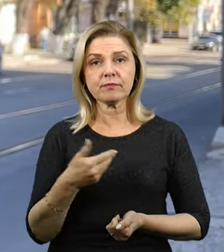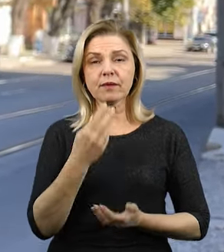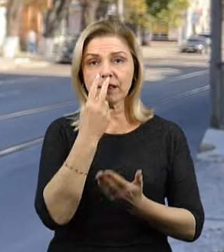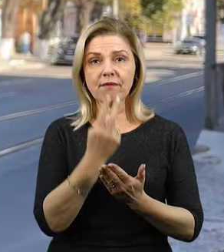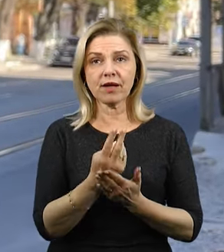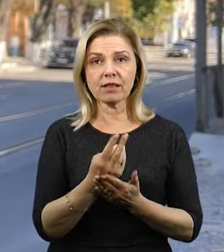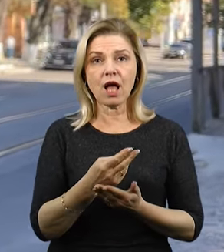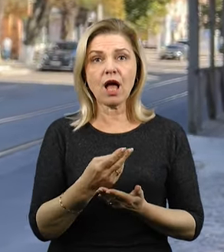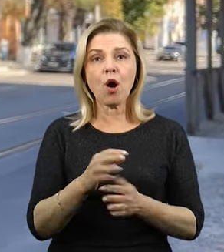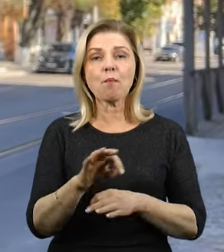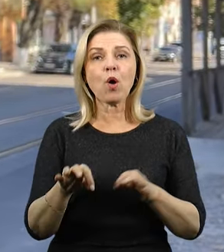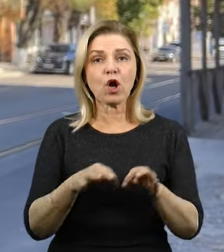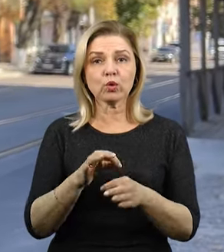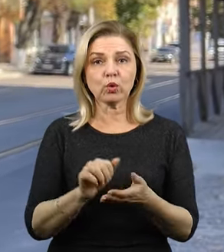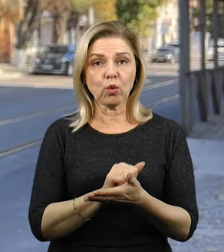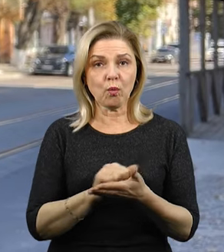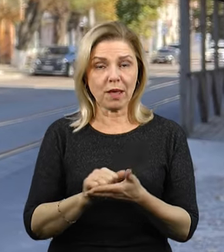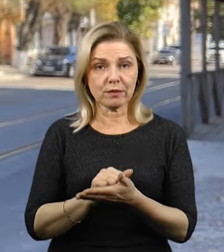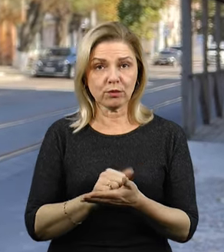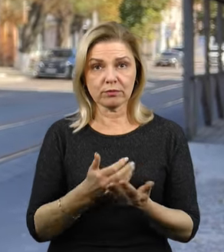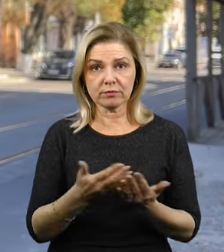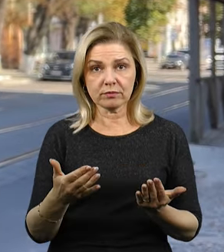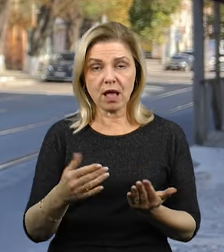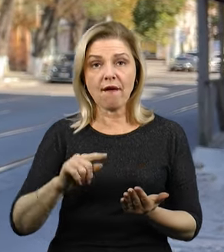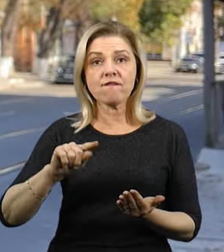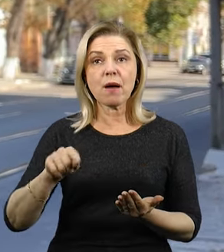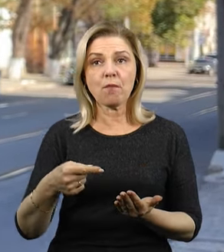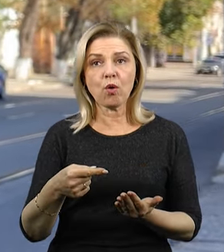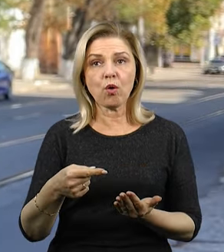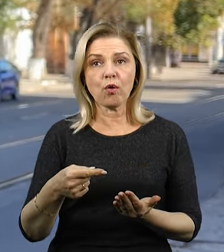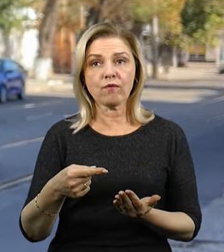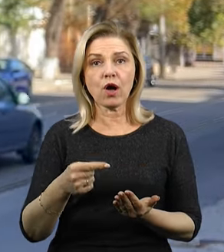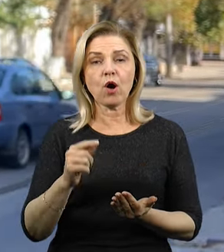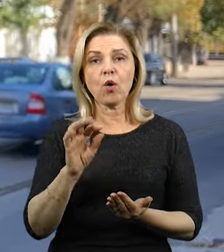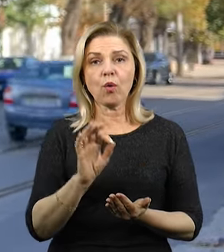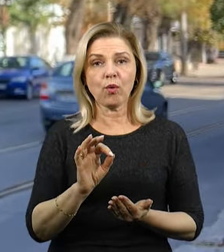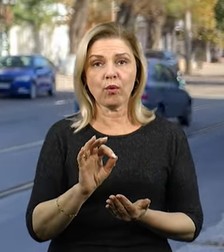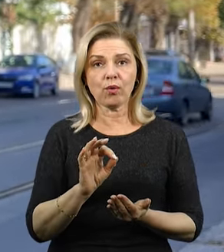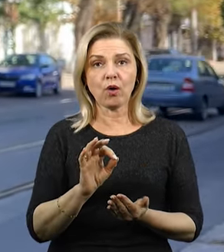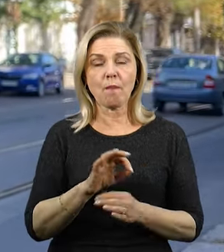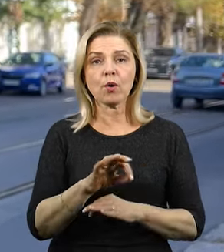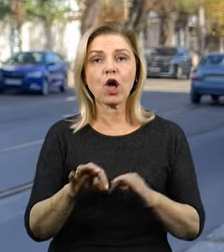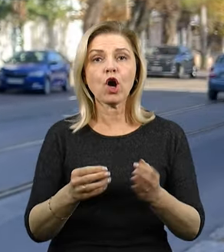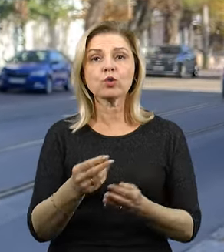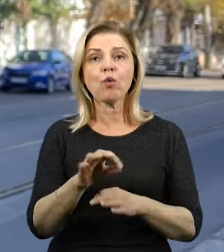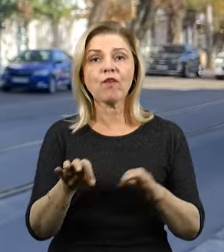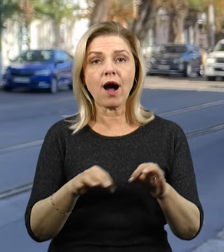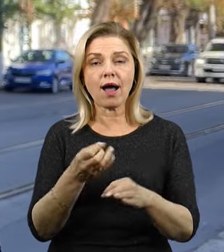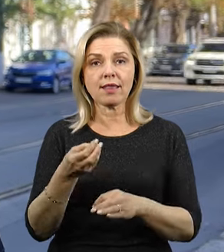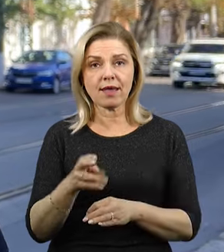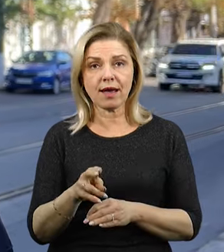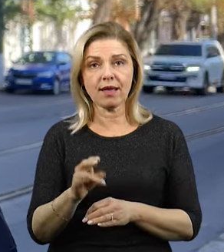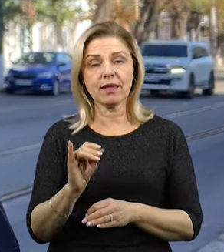дивилися проектну документацію вимоги вимоги щодо проектування